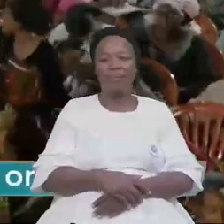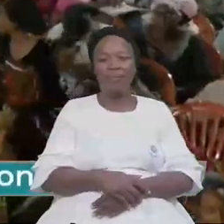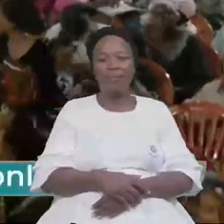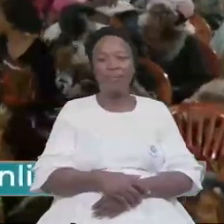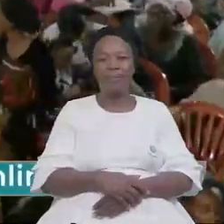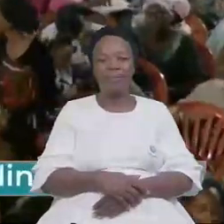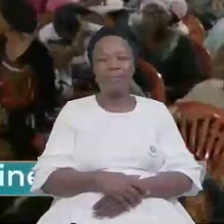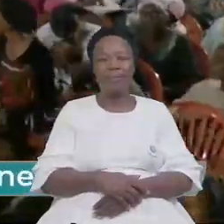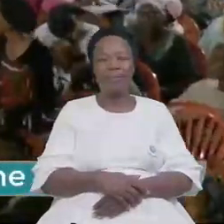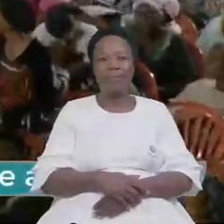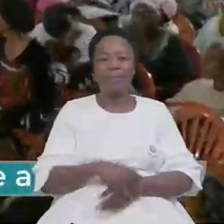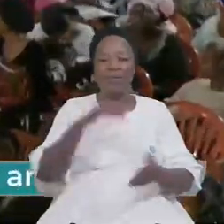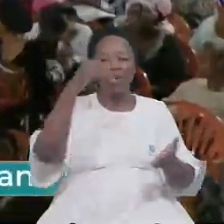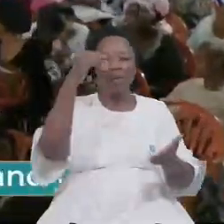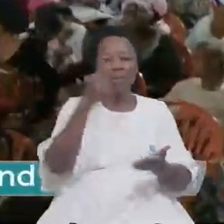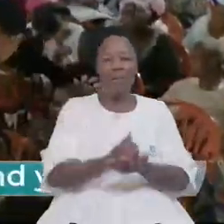Amen.